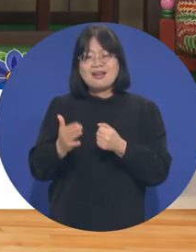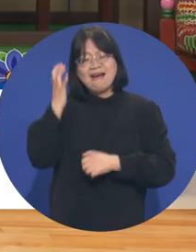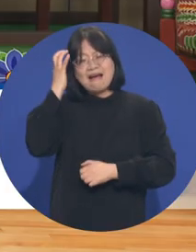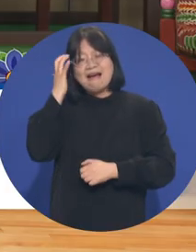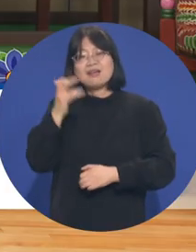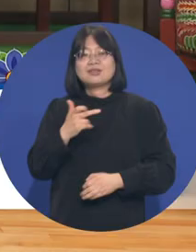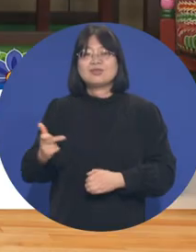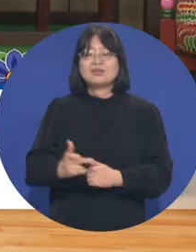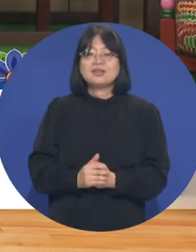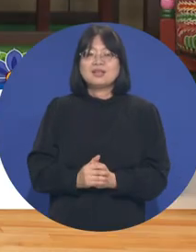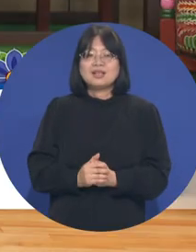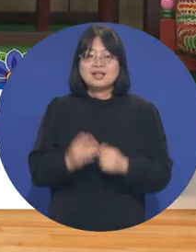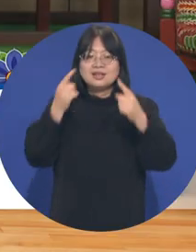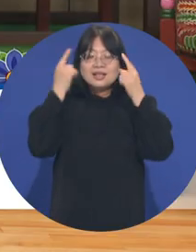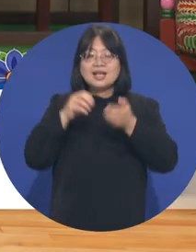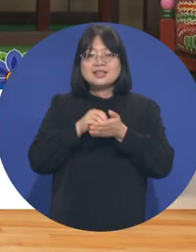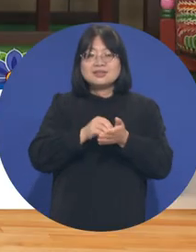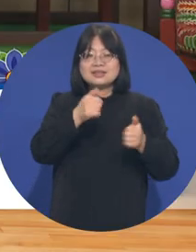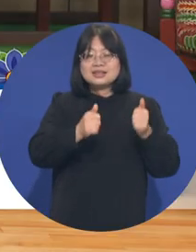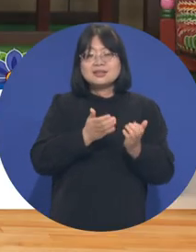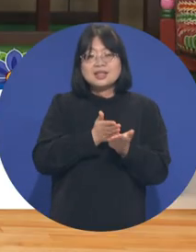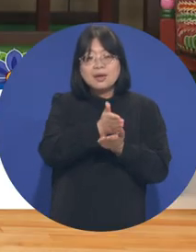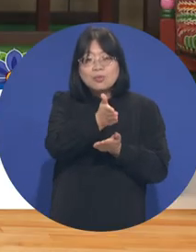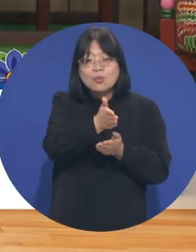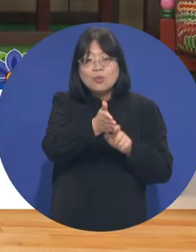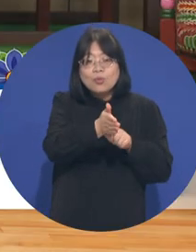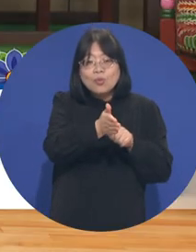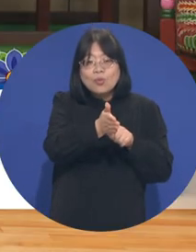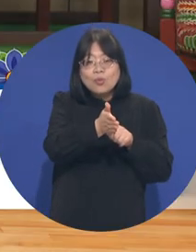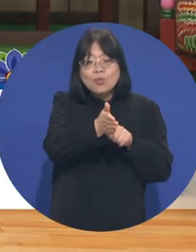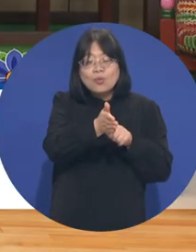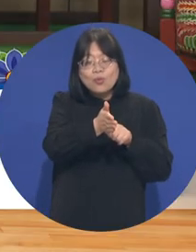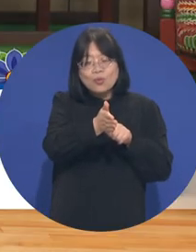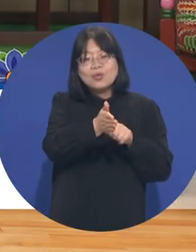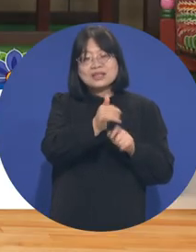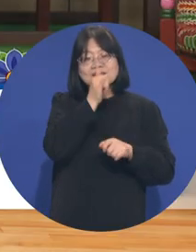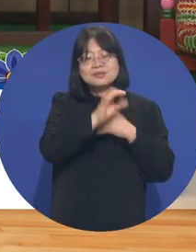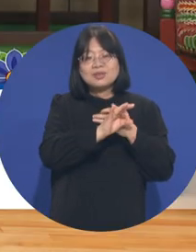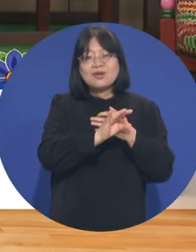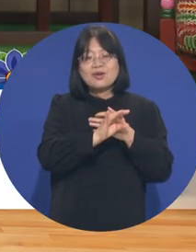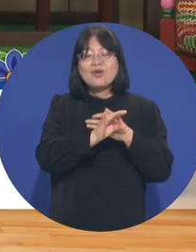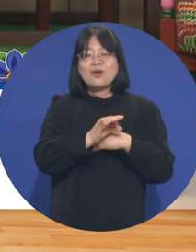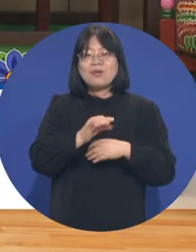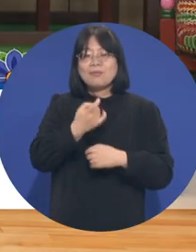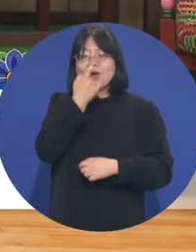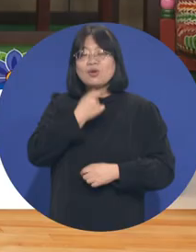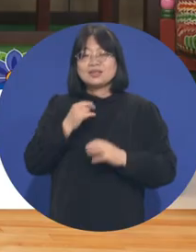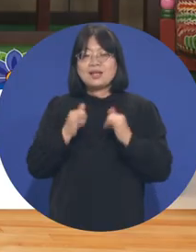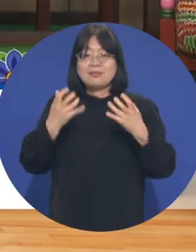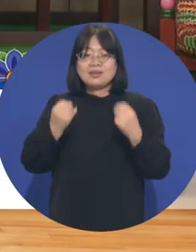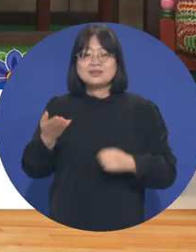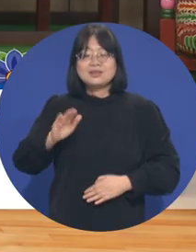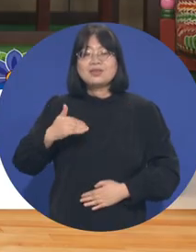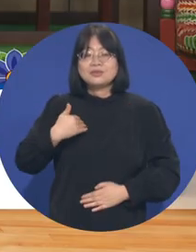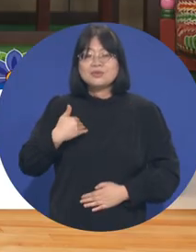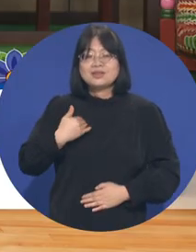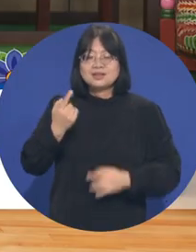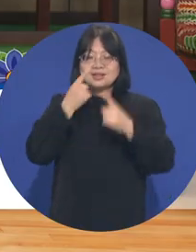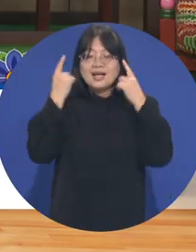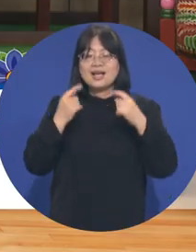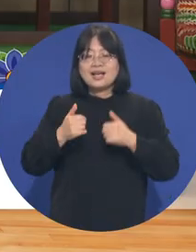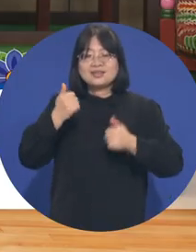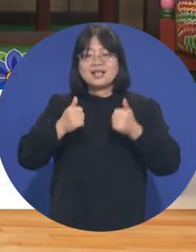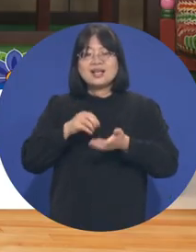애로가 많습니다. 그리고 대학 입시 과목 같은 거를 하면 그 희망하는 사람들이 많고 그럴 텐데 주인은